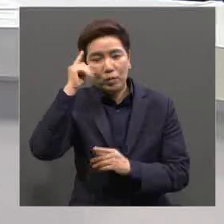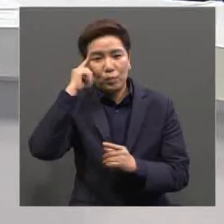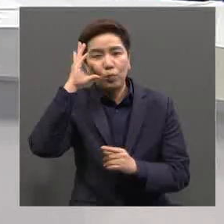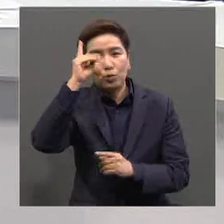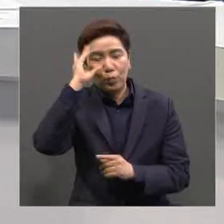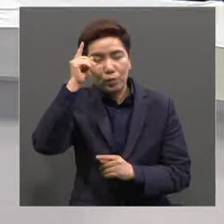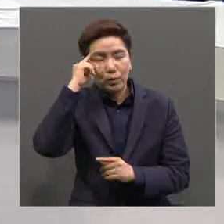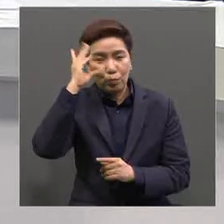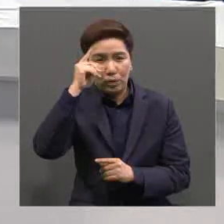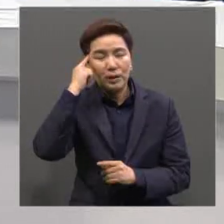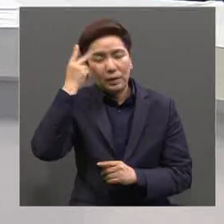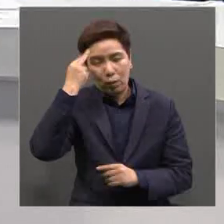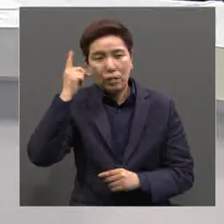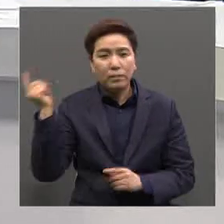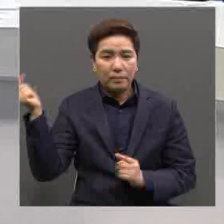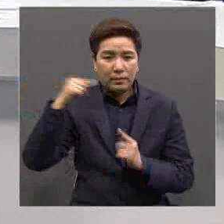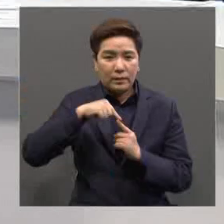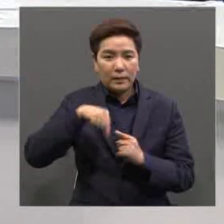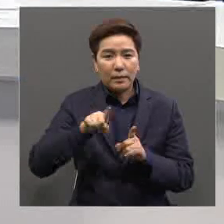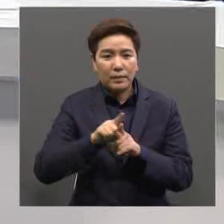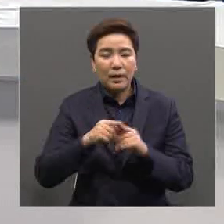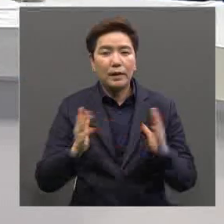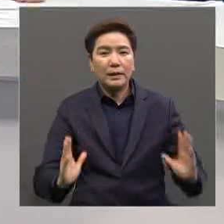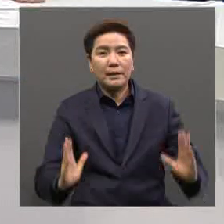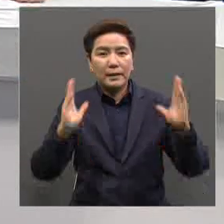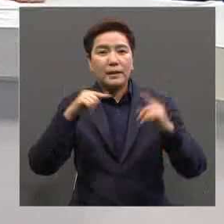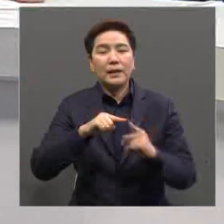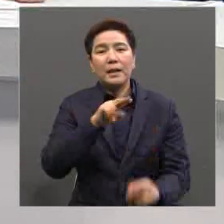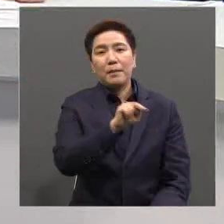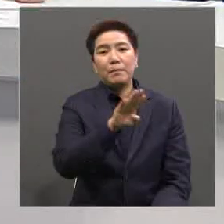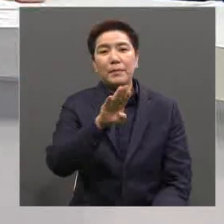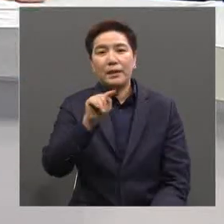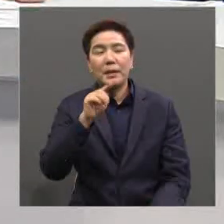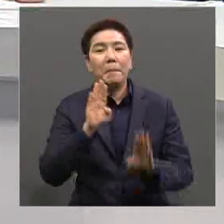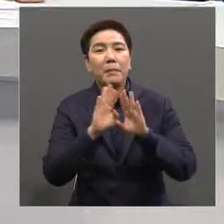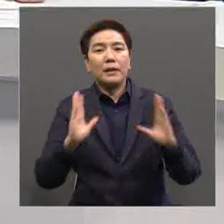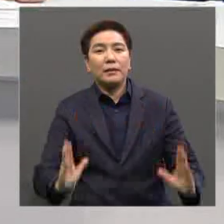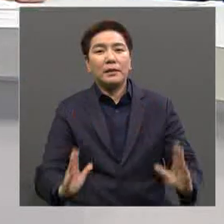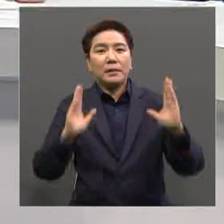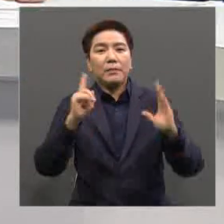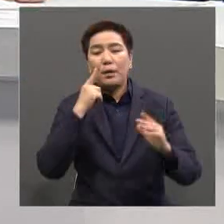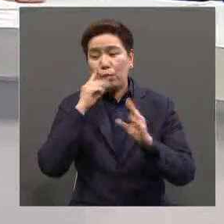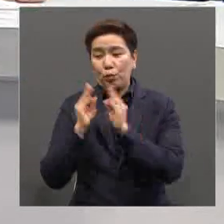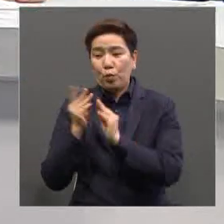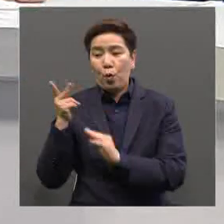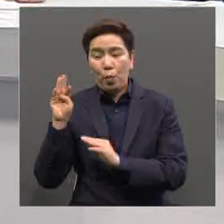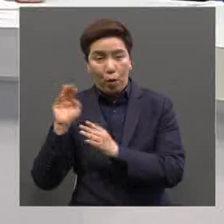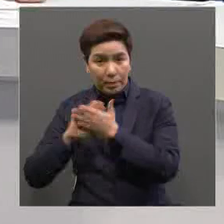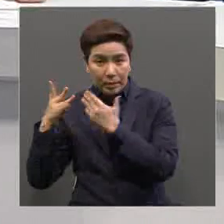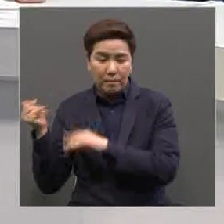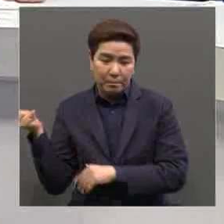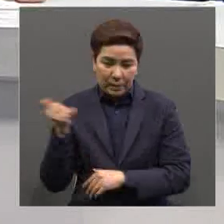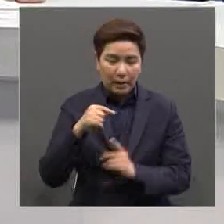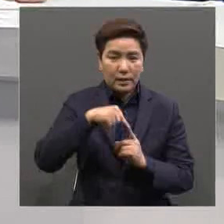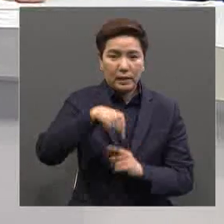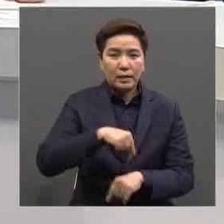งนี้ พรุ่งนี้ค่ะพรุ่งนี้พรุ่งนี้ก็มีในส่วนของการเปิดตึกใหม่ของ NPT ด้วย ใช่ หลังจากที่ประชุมคณะรัฐมนตรี ครับ ใ